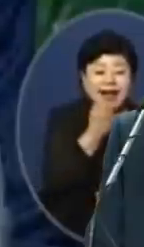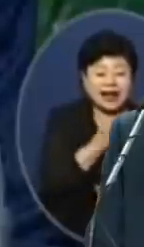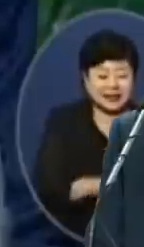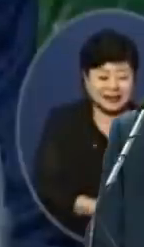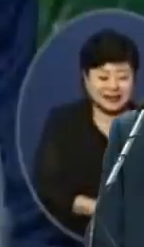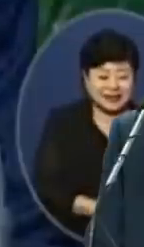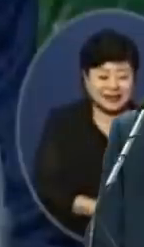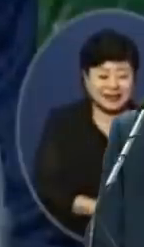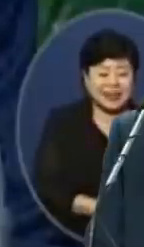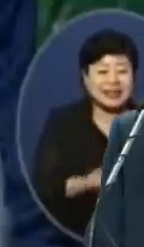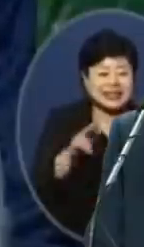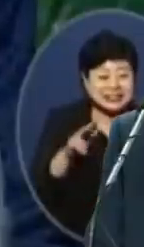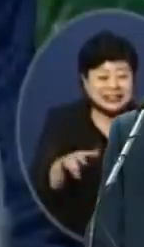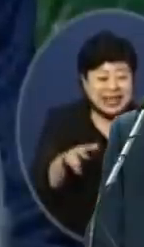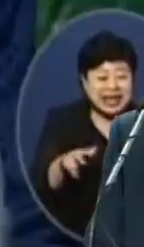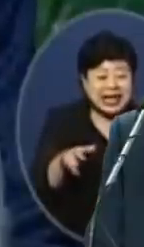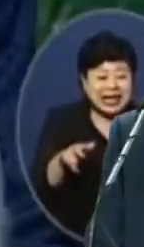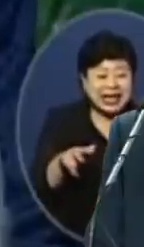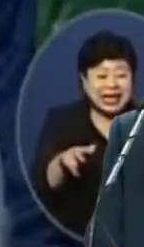웃으면서 이제